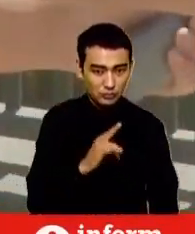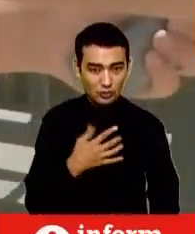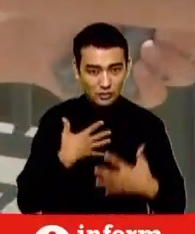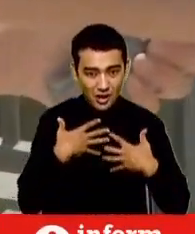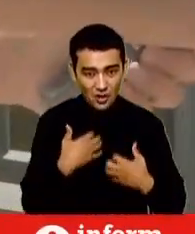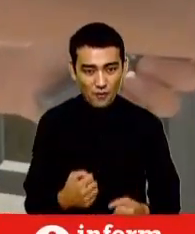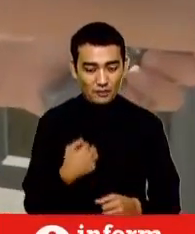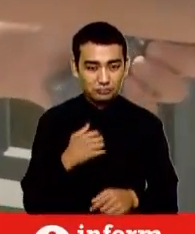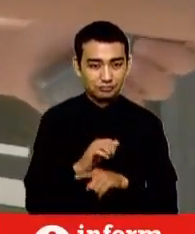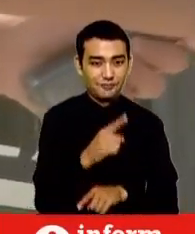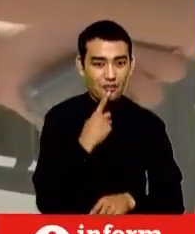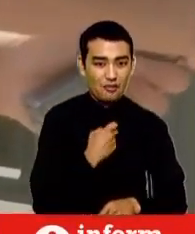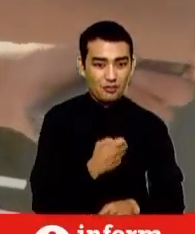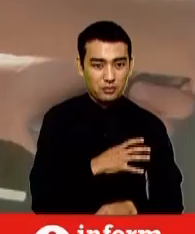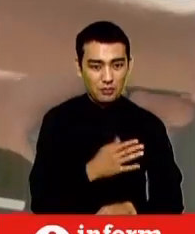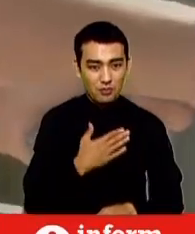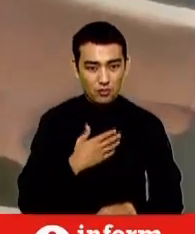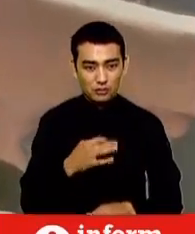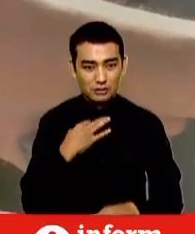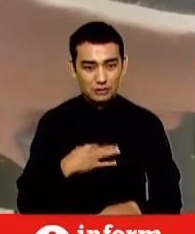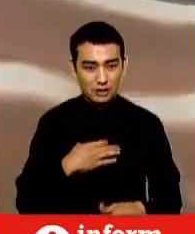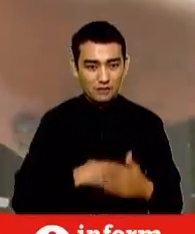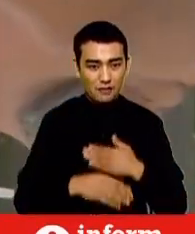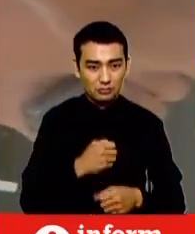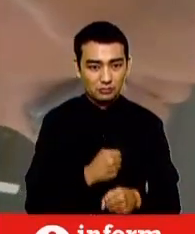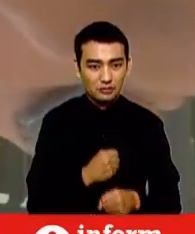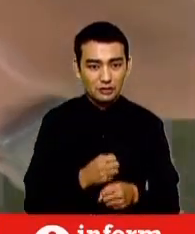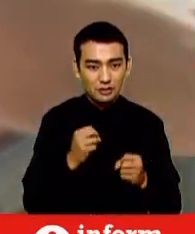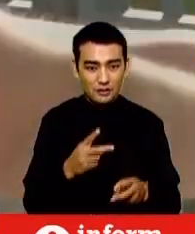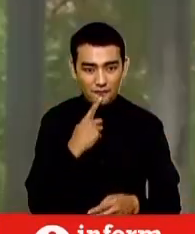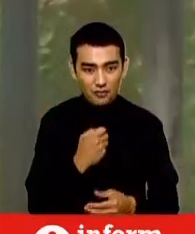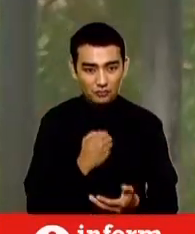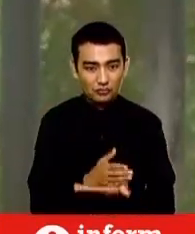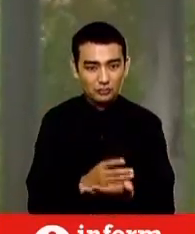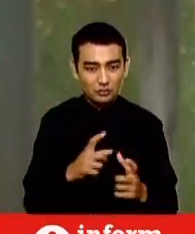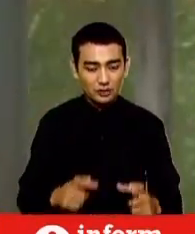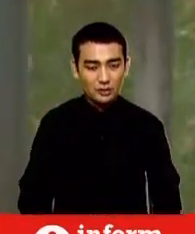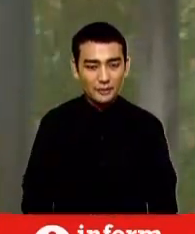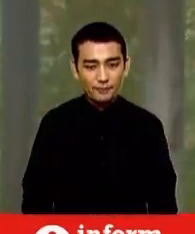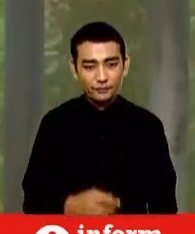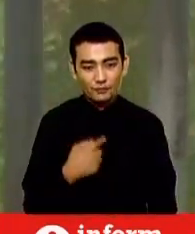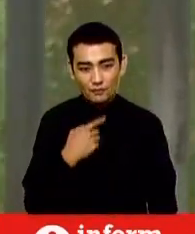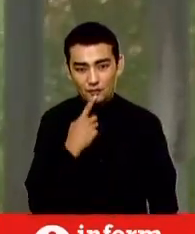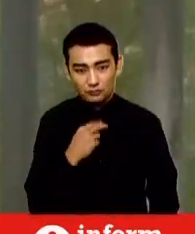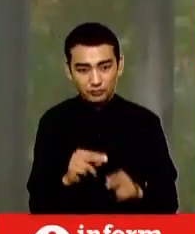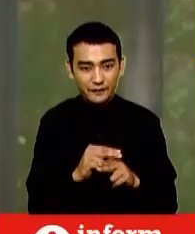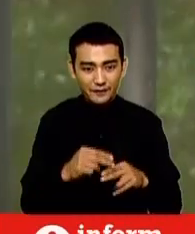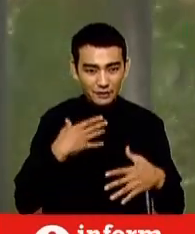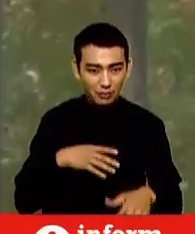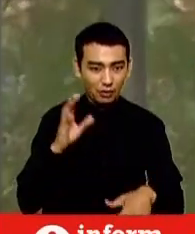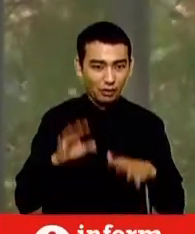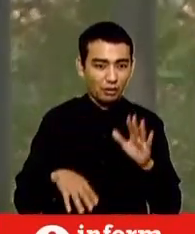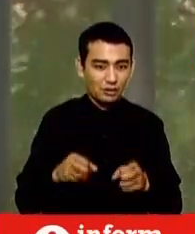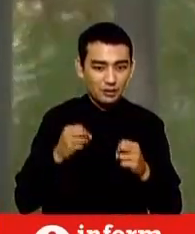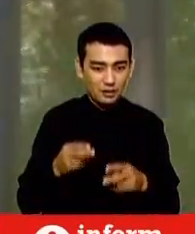мен әскерге. Менің баламды мүгедек етіп отыр әскери қызметкерлер. Балама ем-дом көрсетпей, немқұрайлы